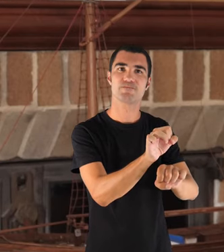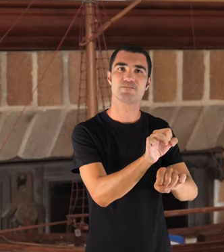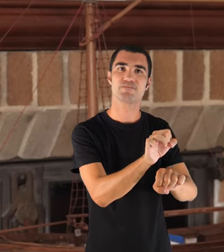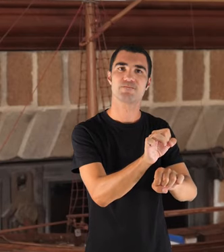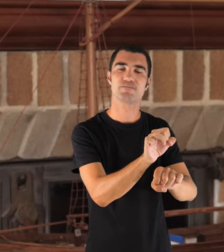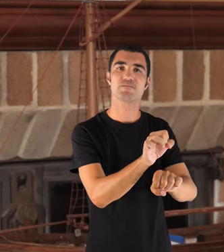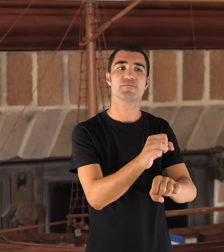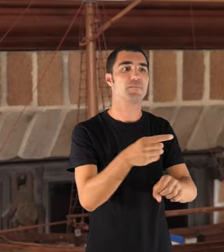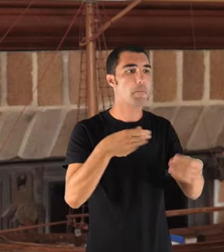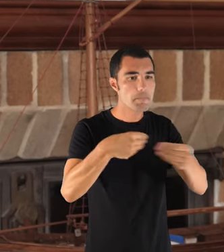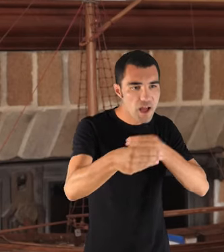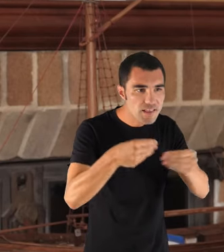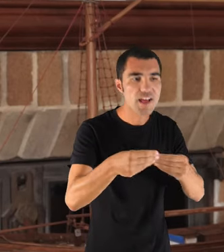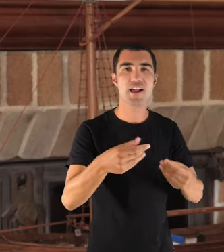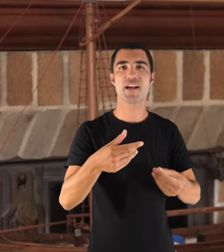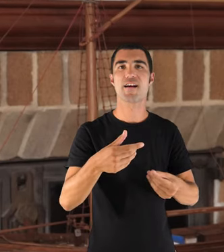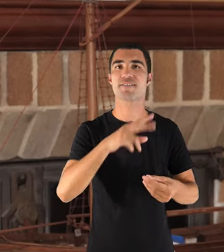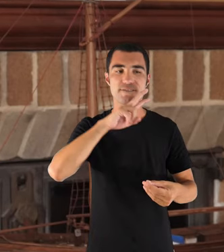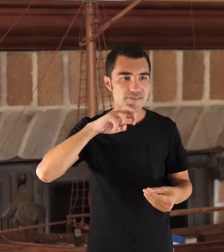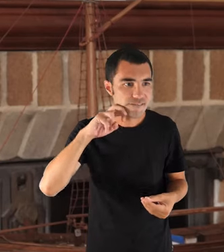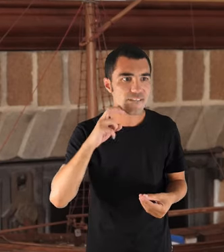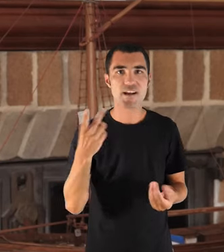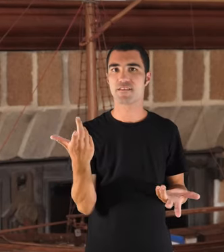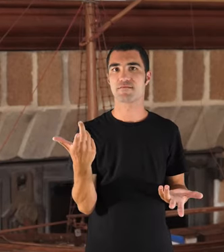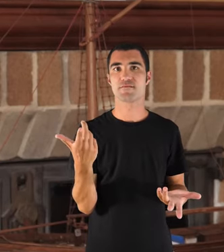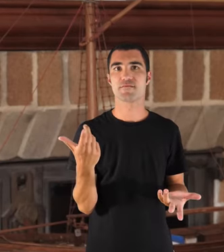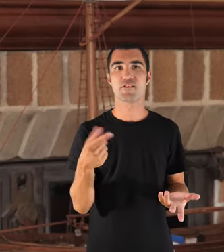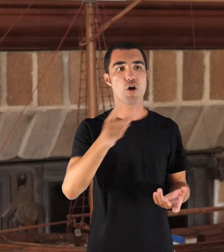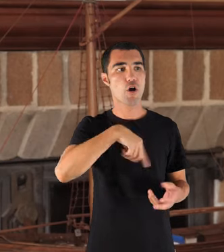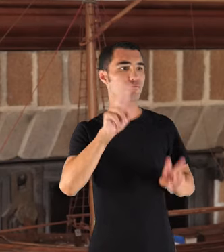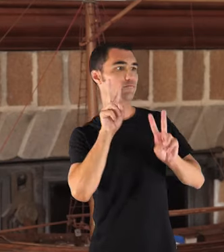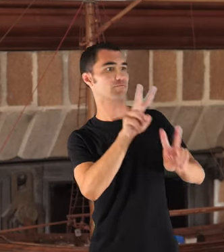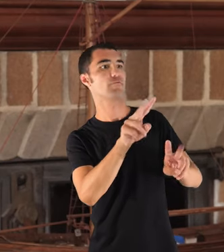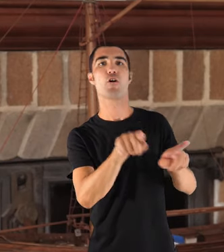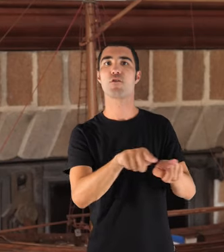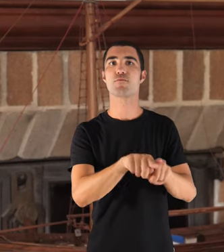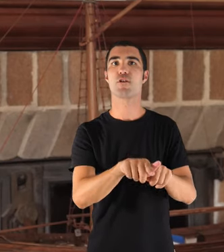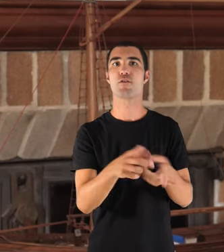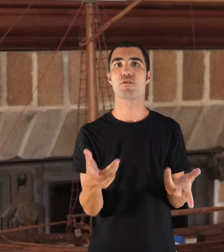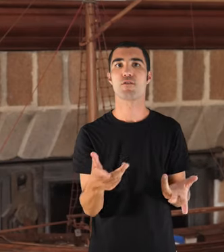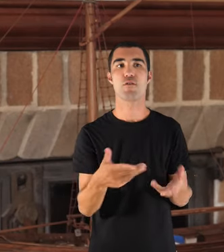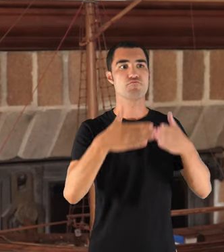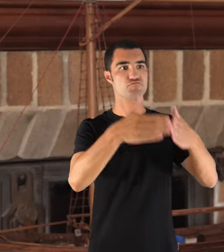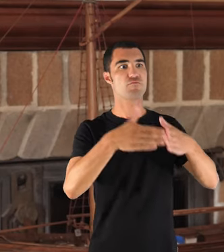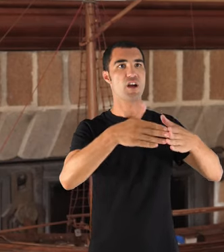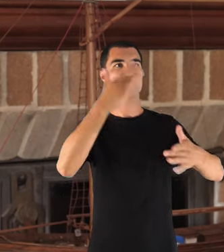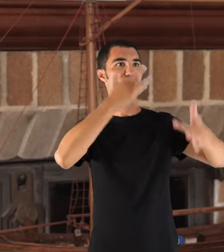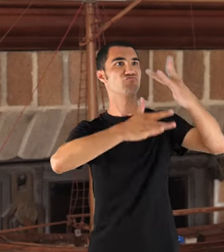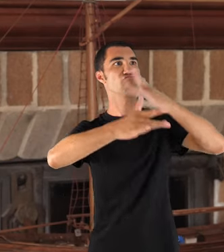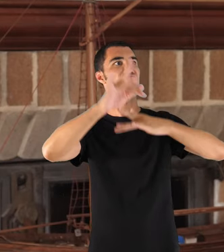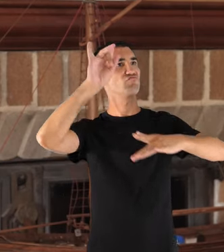material visible com pot ser un barco antic que encara puguis conservar, així com se n'han destruït